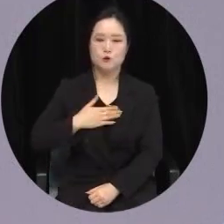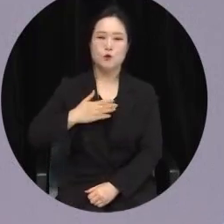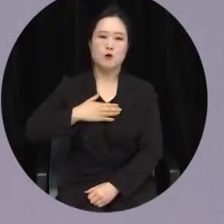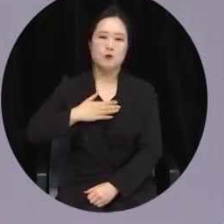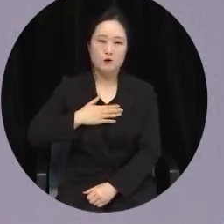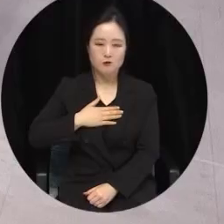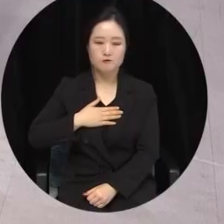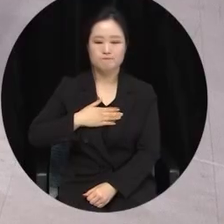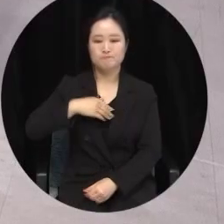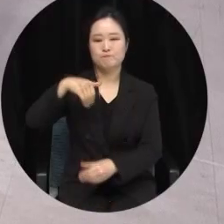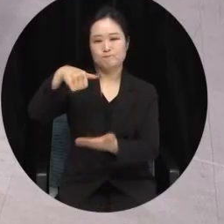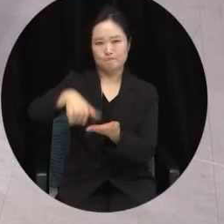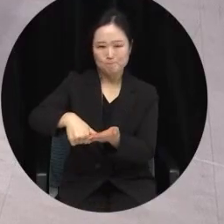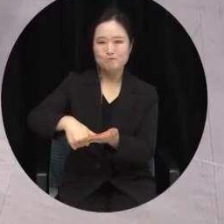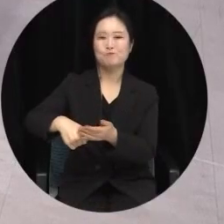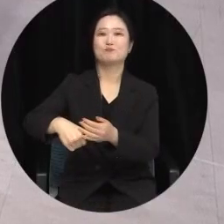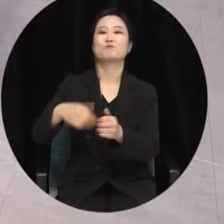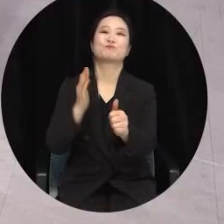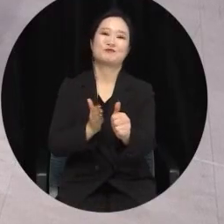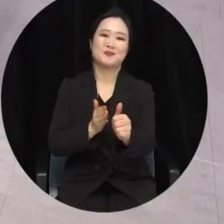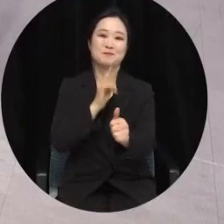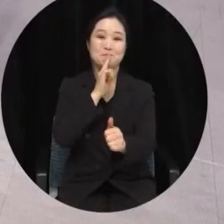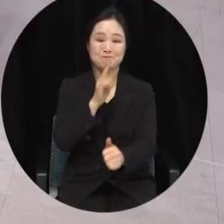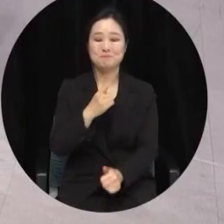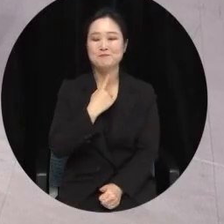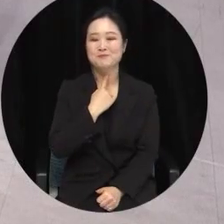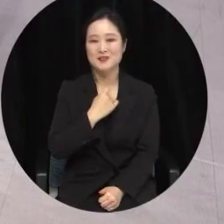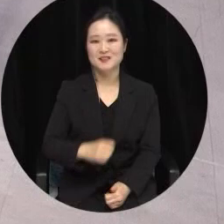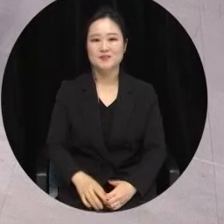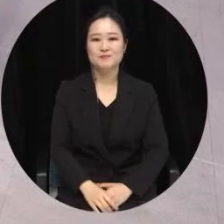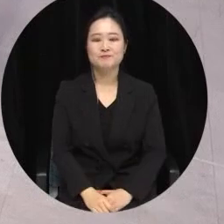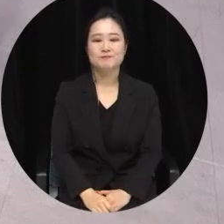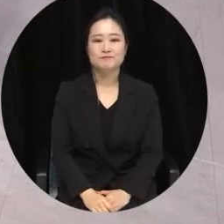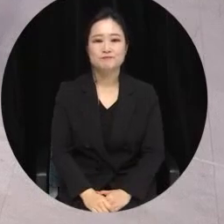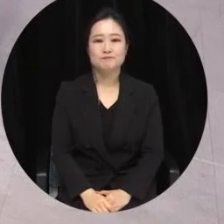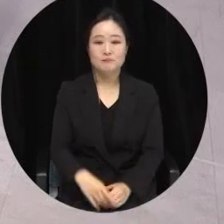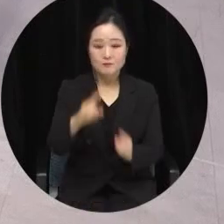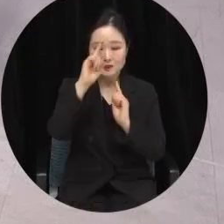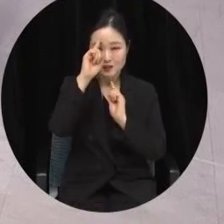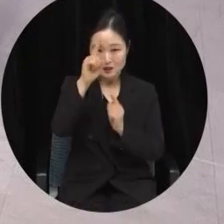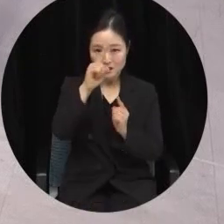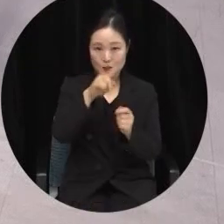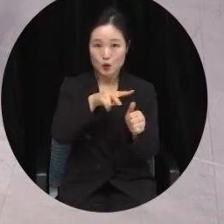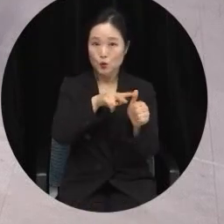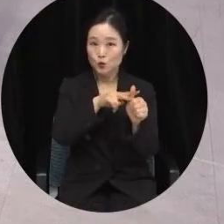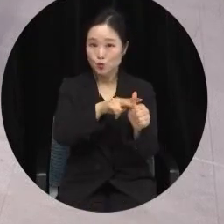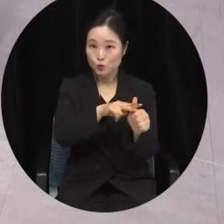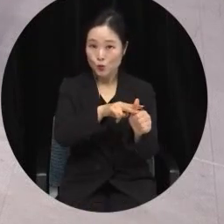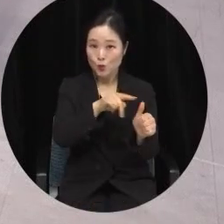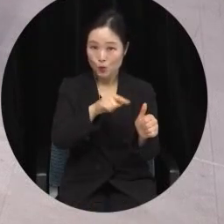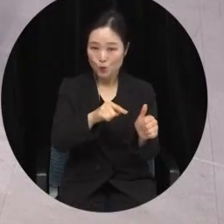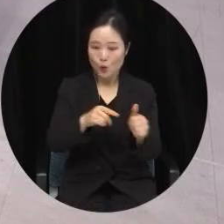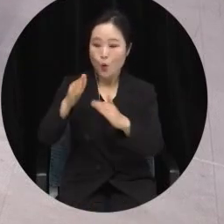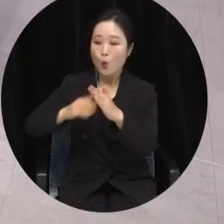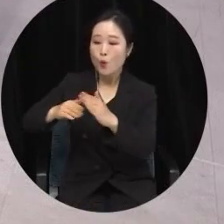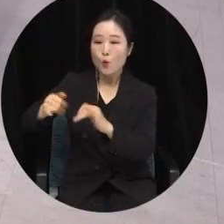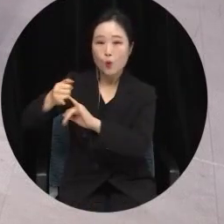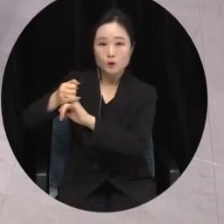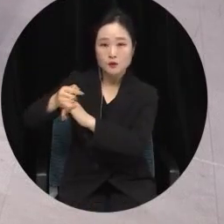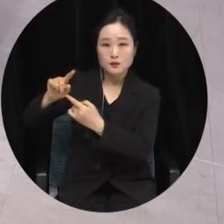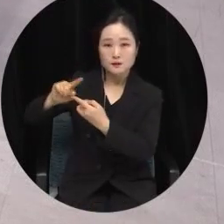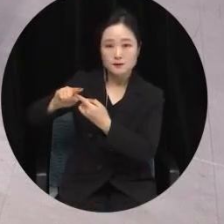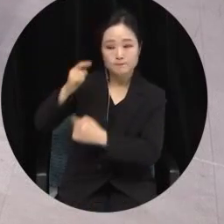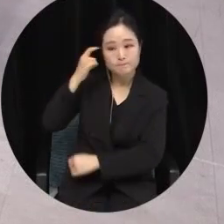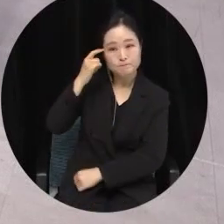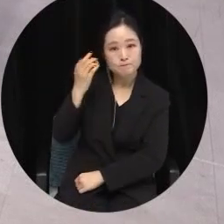말씀하셨습니다. 네, 이번에는 이용선 후보, 오경훈 후보 공약에 대해 궁금한 점 있으면